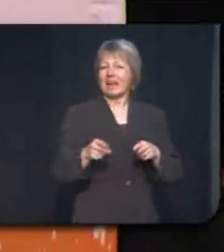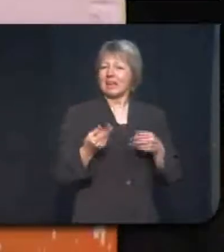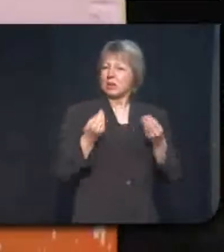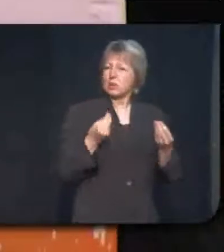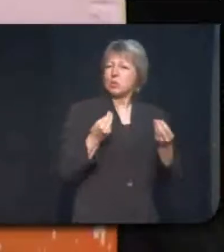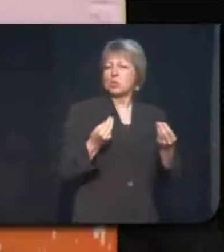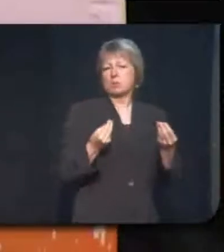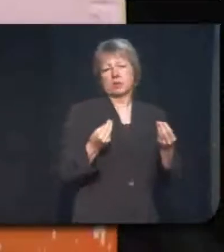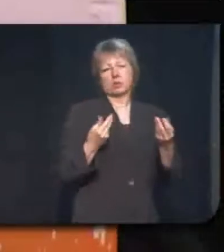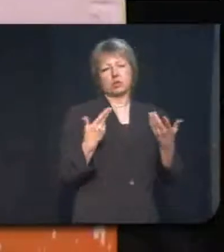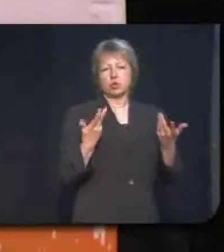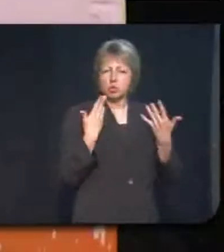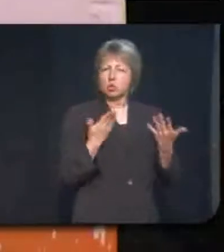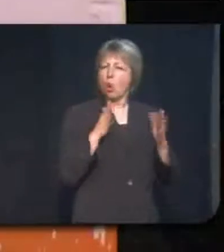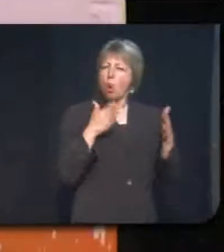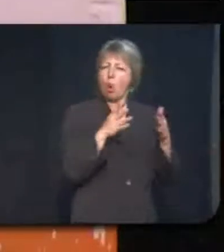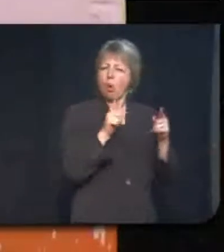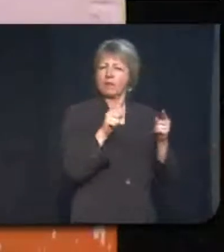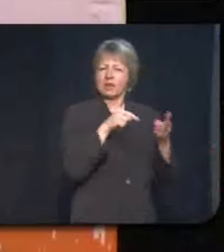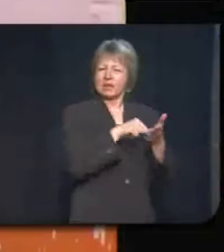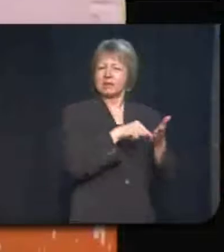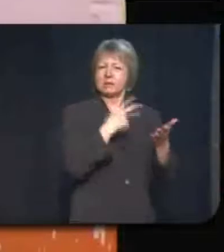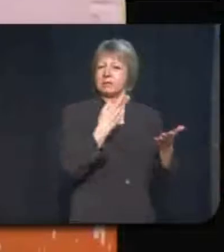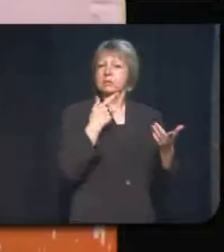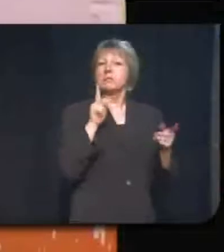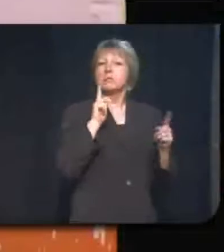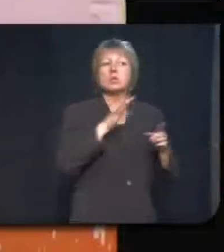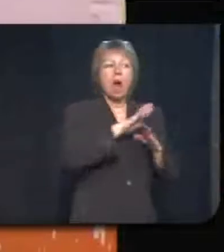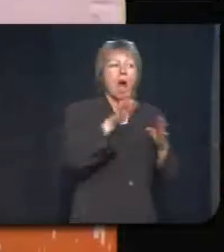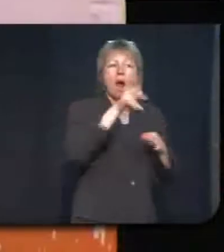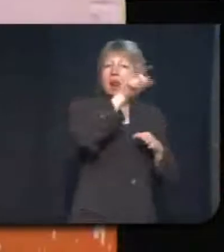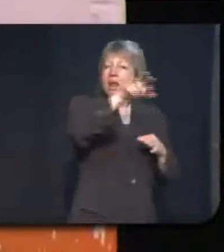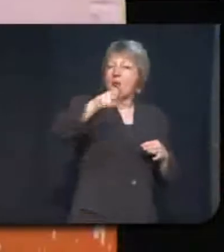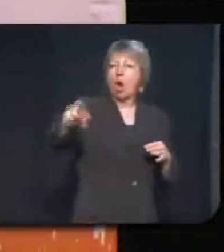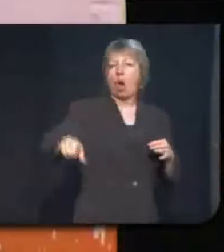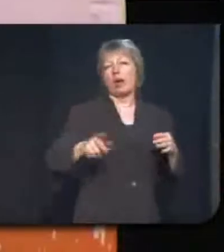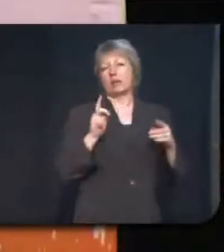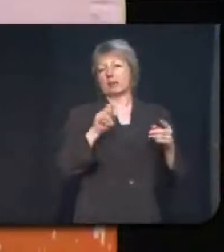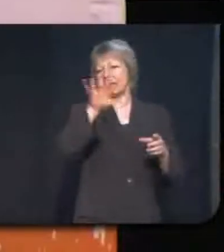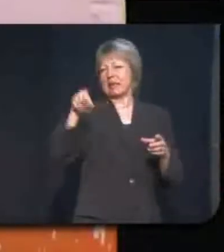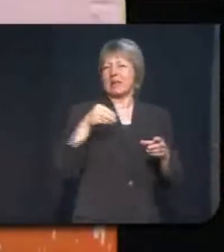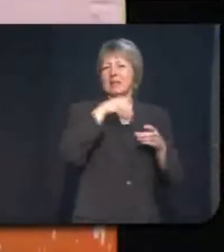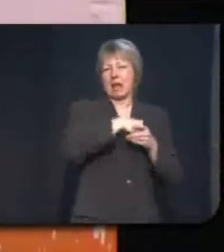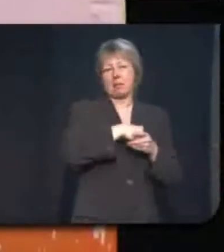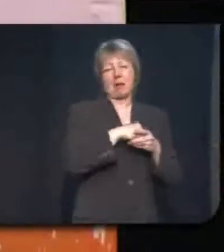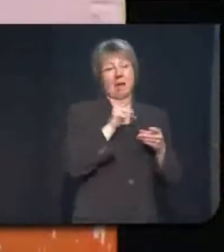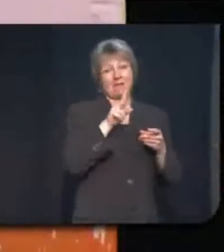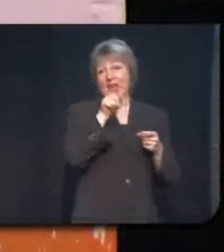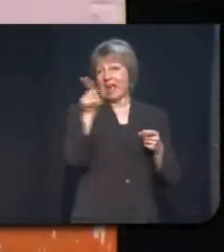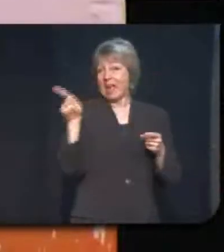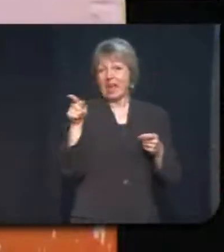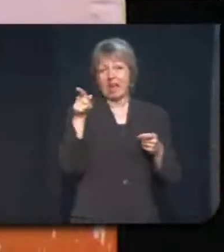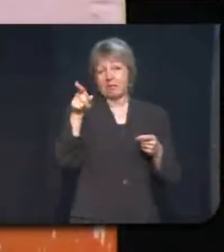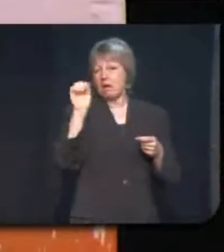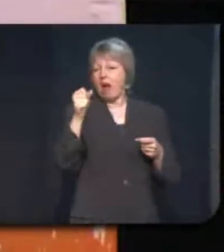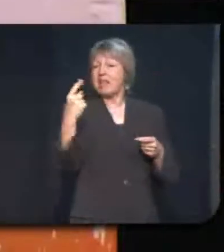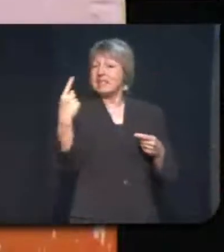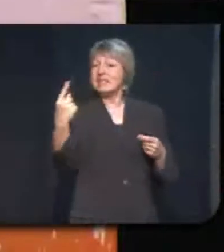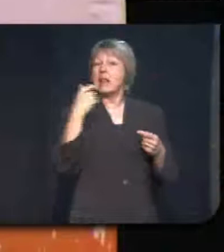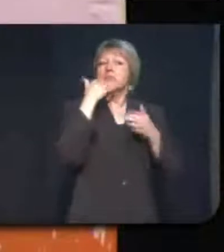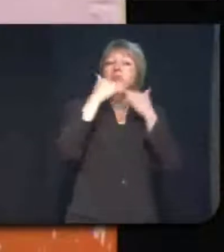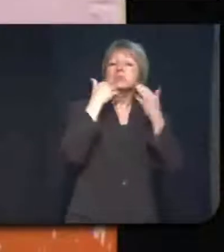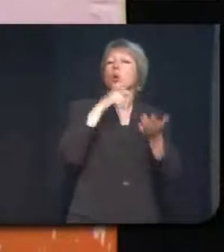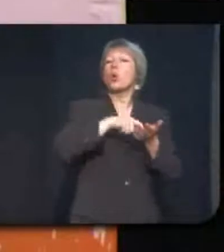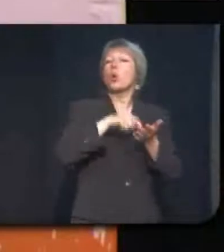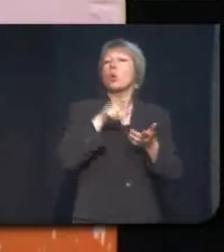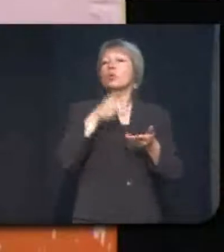im engsten Sinne wie es gefasst wird und wir müssen die Leute mitnehmen und den Grundrechte gewährleisten die nicht die Möglichkeit haben für sich selber zu sprechen bei ihnen